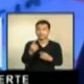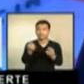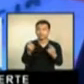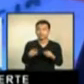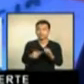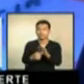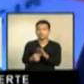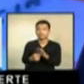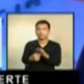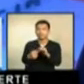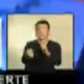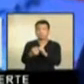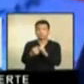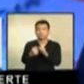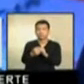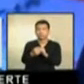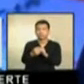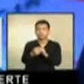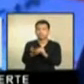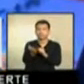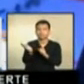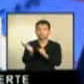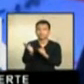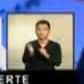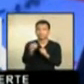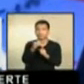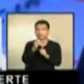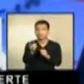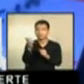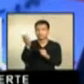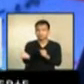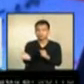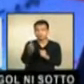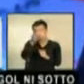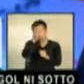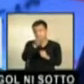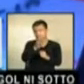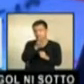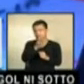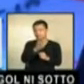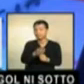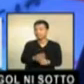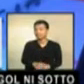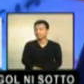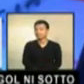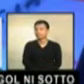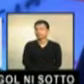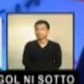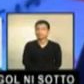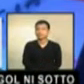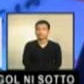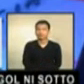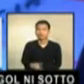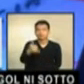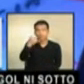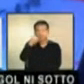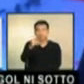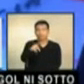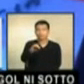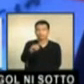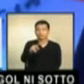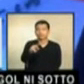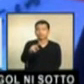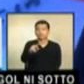pang kasama yung sila dahil andito naman daw po yung parents. Makakausap natin ngayon sa linyang telepono si Pio